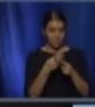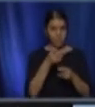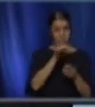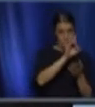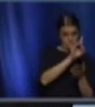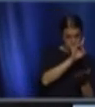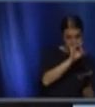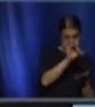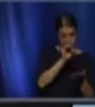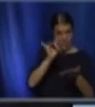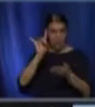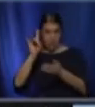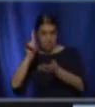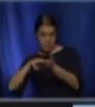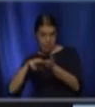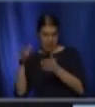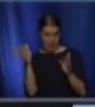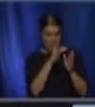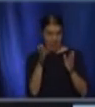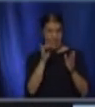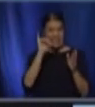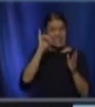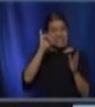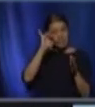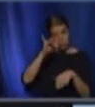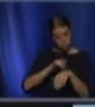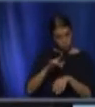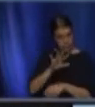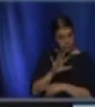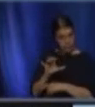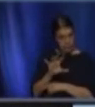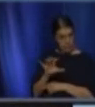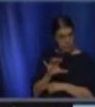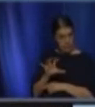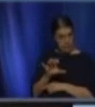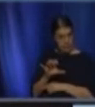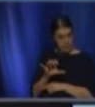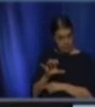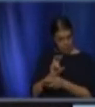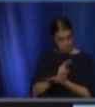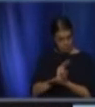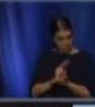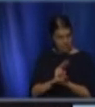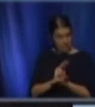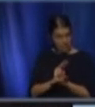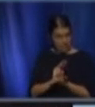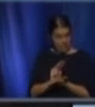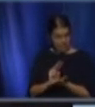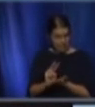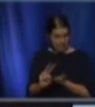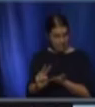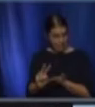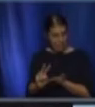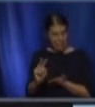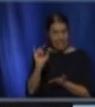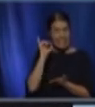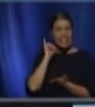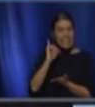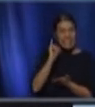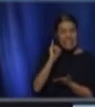pour 2 semaines, si on réduit les éclosions, si on réduit